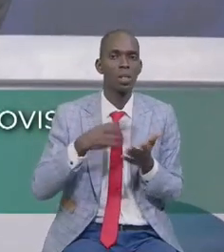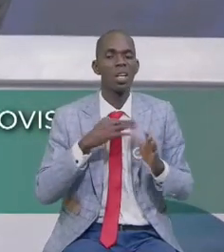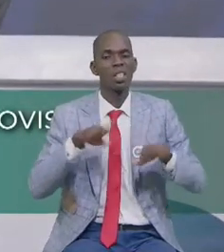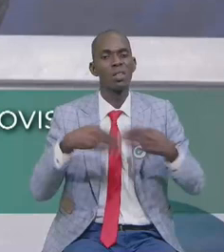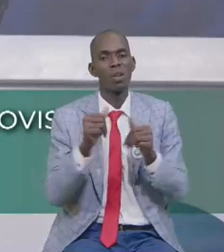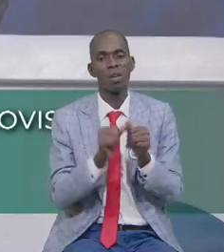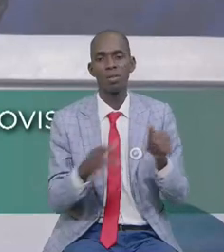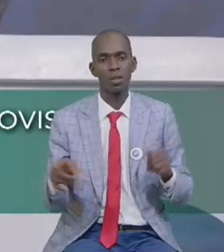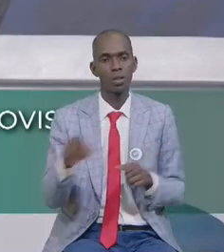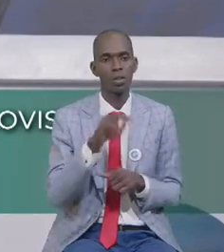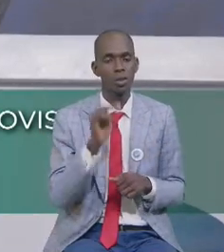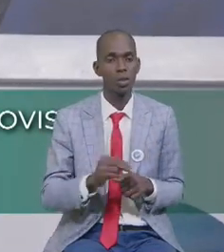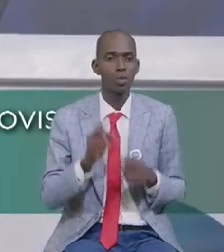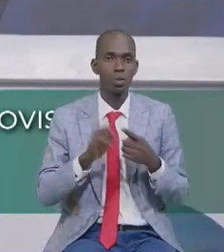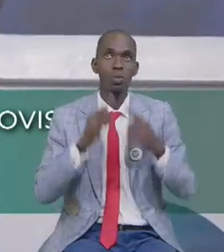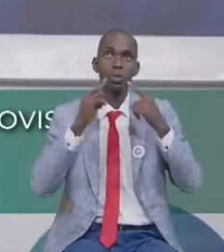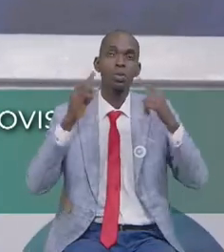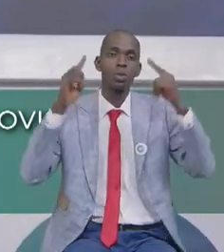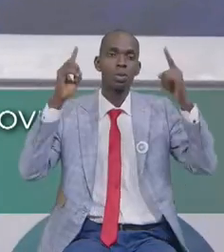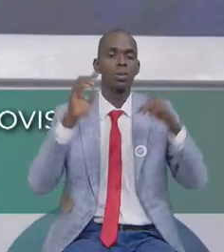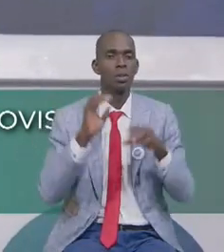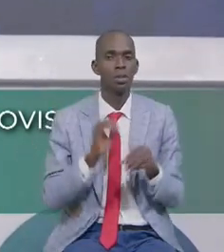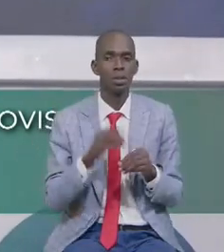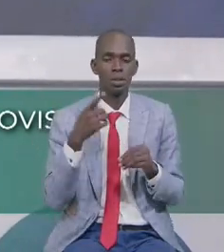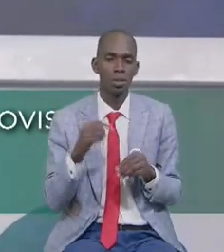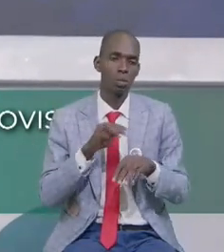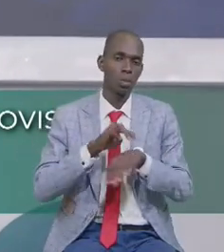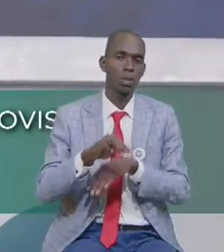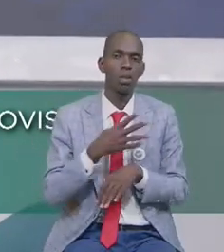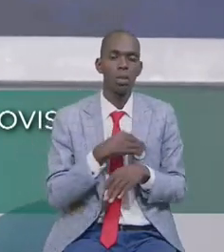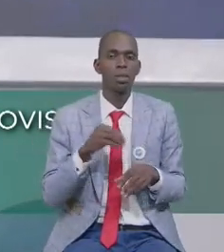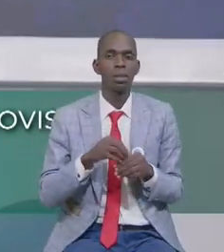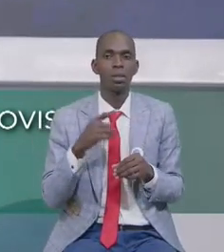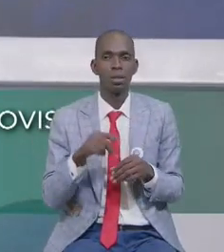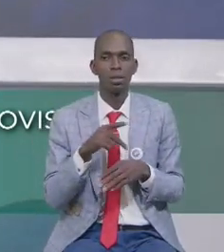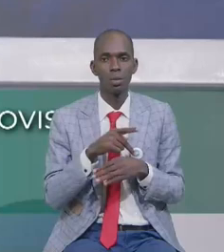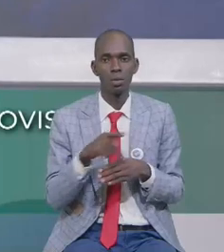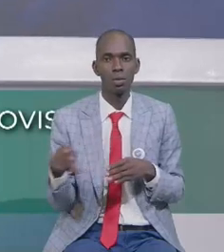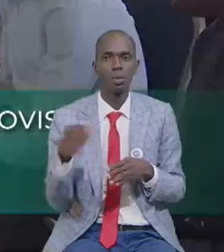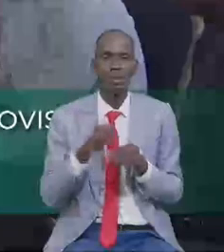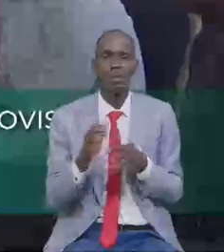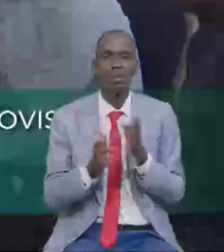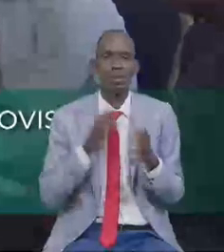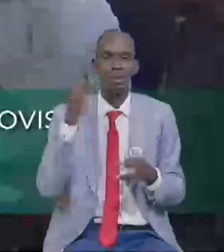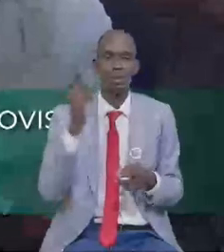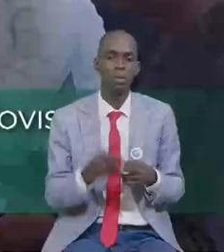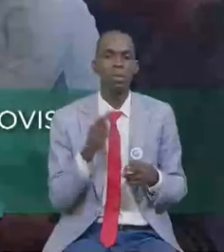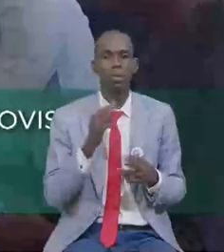dont vous avez besoin pour réussir dans le ministère et dans vos professions au nom de Jésus.